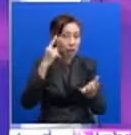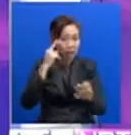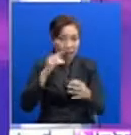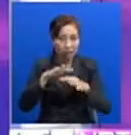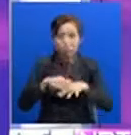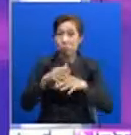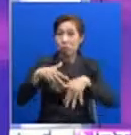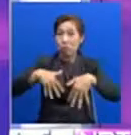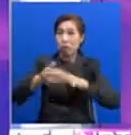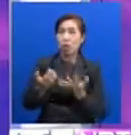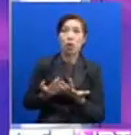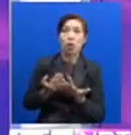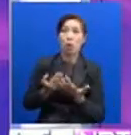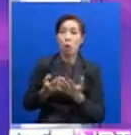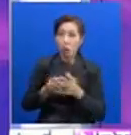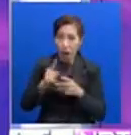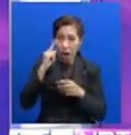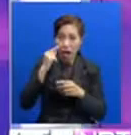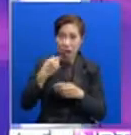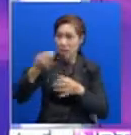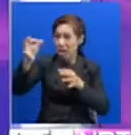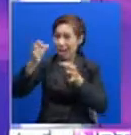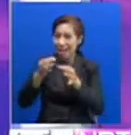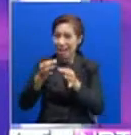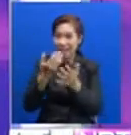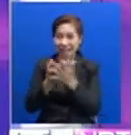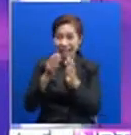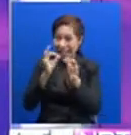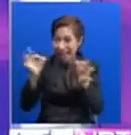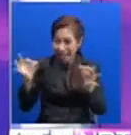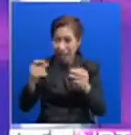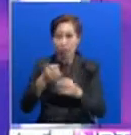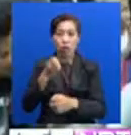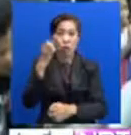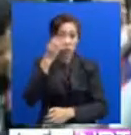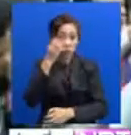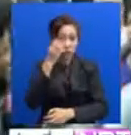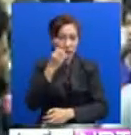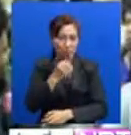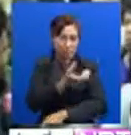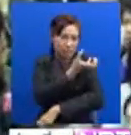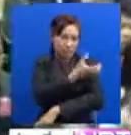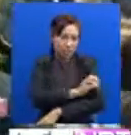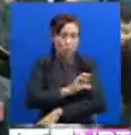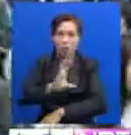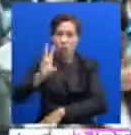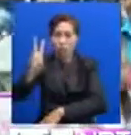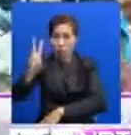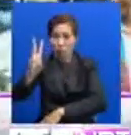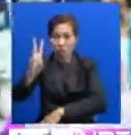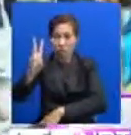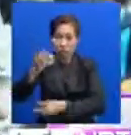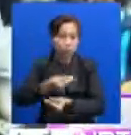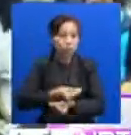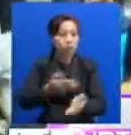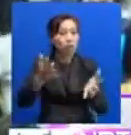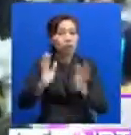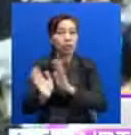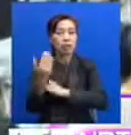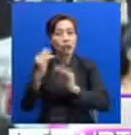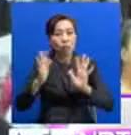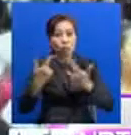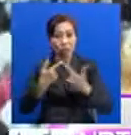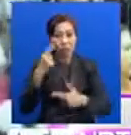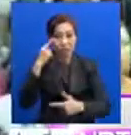โปรยทานและรางวัล iPhone6ให้หมดภายในช่วงเช้าค่ะมีบรรยากาศที่วัดราชบูรณะอำเภอ